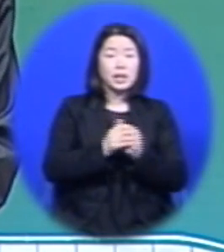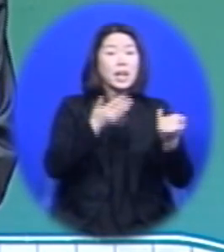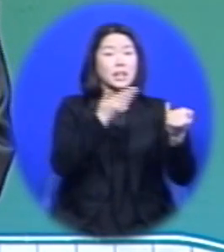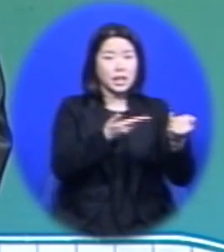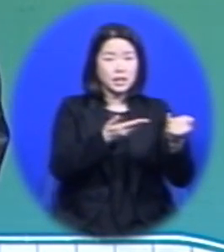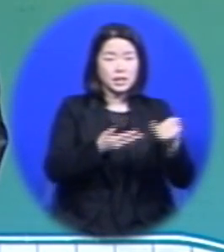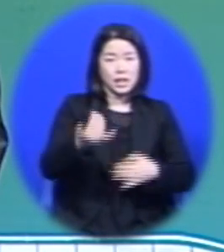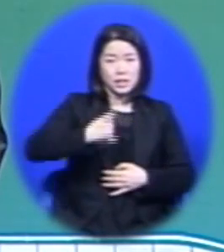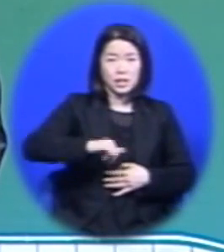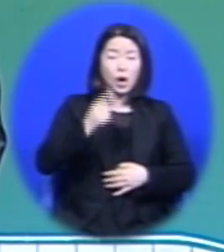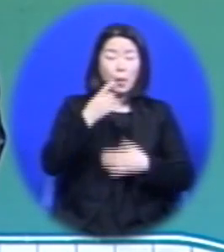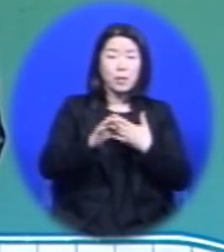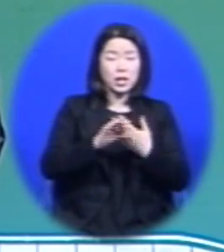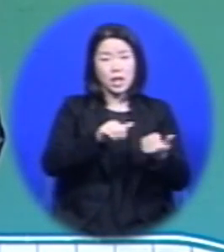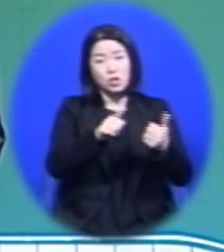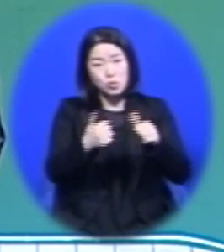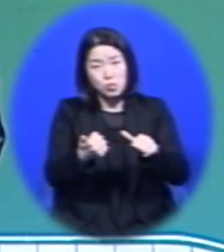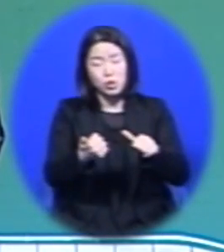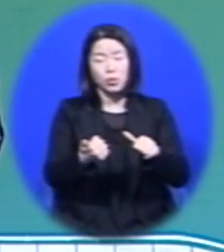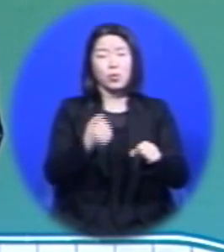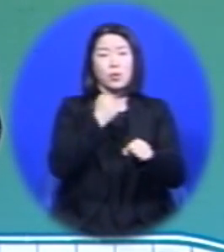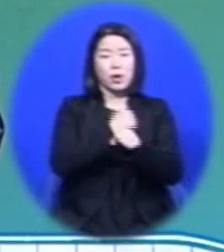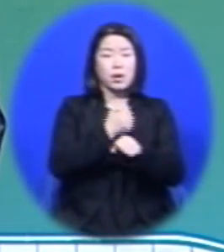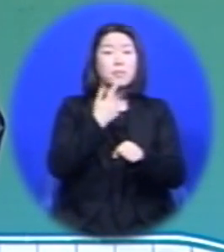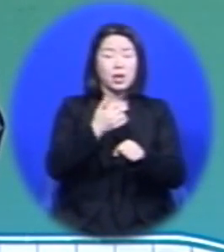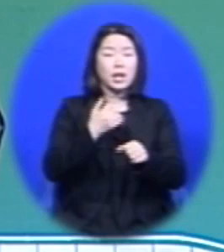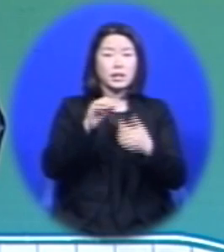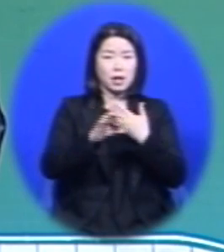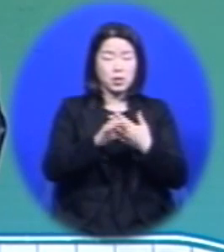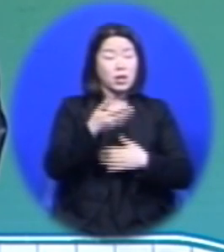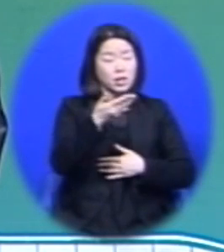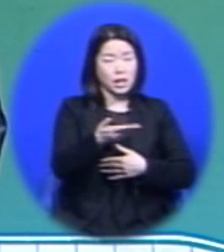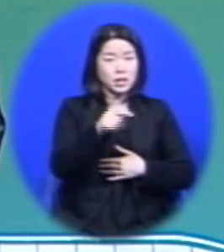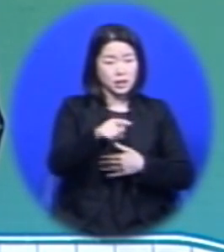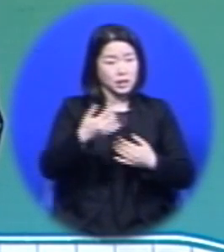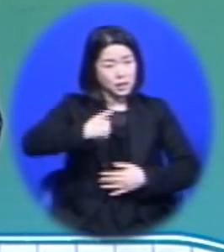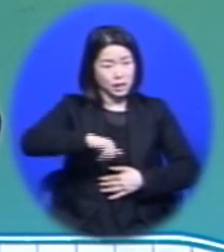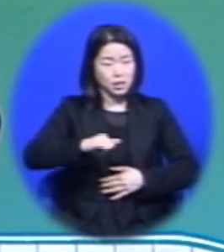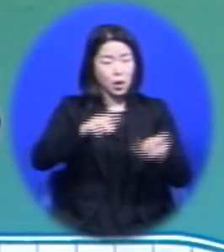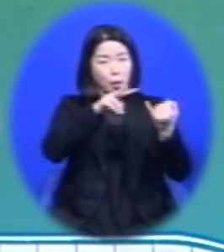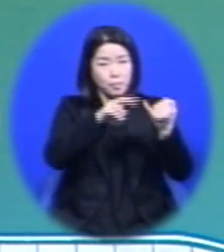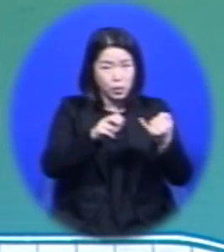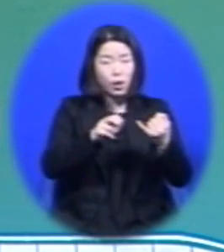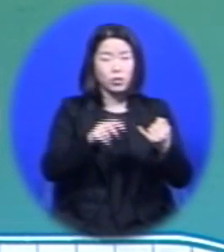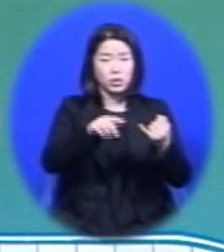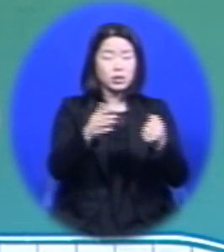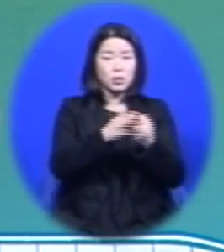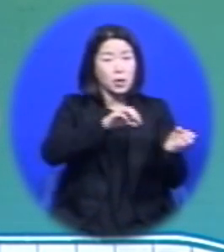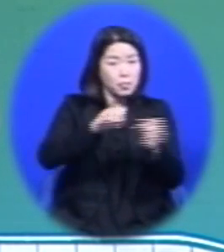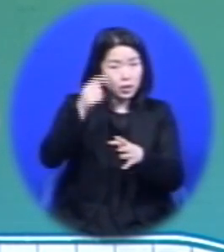당신의 자녀가 만약에 죽으려고 했다면 당신은 그 자녀를 미워하고 그것 때문에